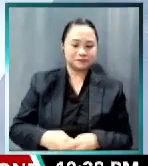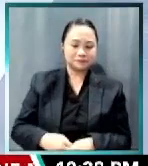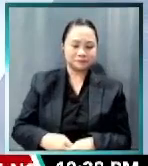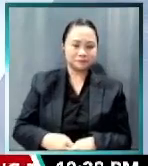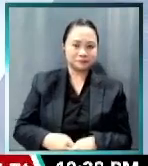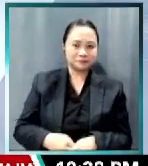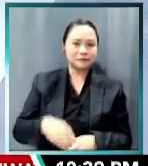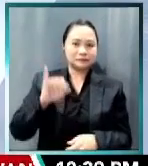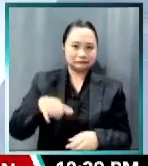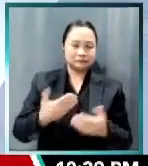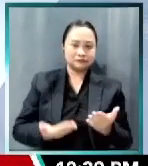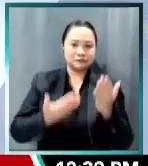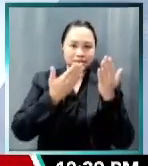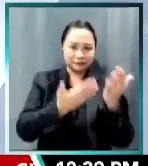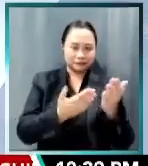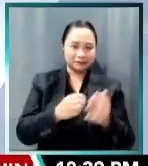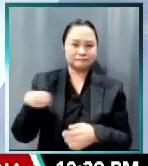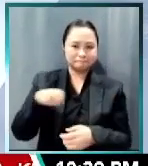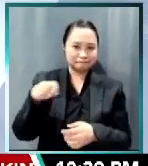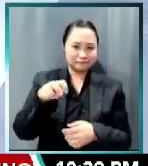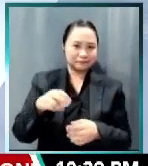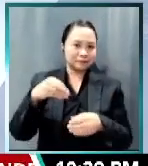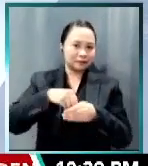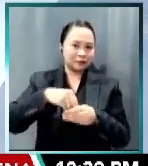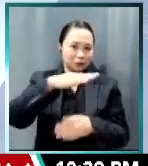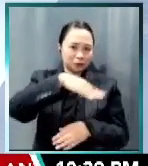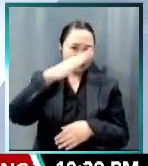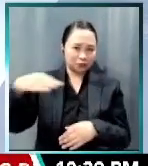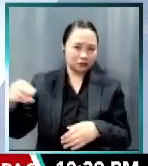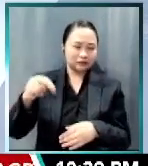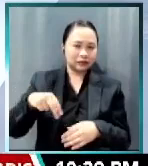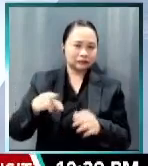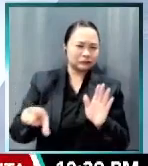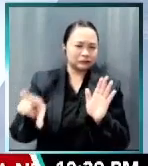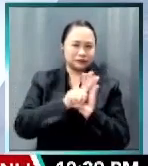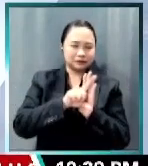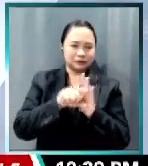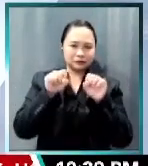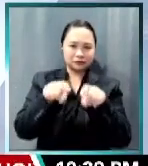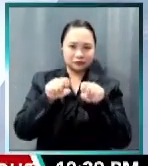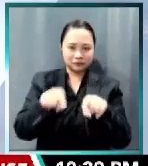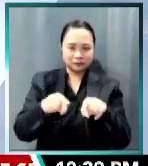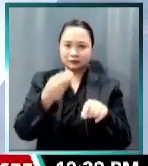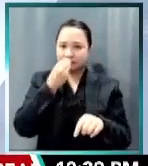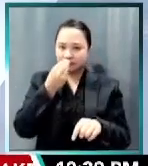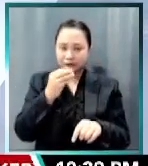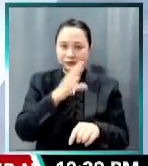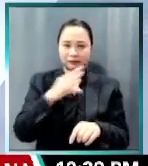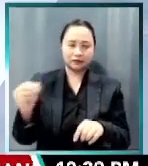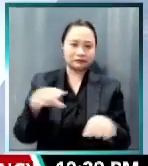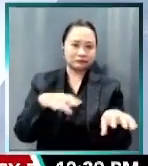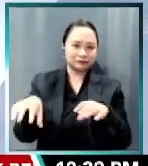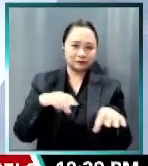Inirekomenda ng Tourism Council ng Panglao Bohol ang agarang pagbabawal sa mga nagtitinda ng pagkain at ilang tourism activity sa